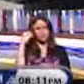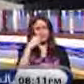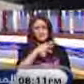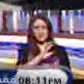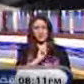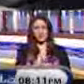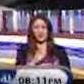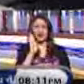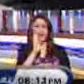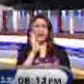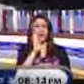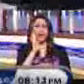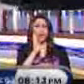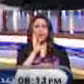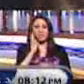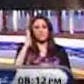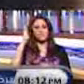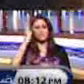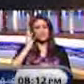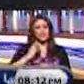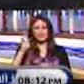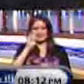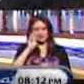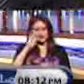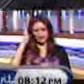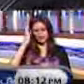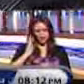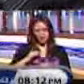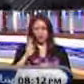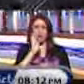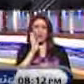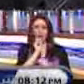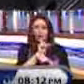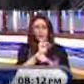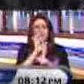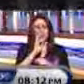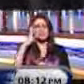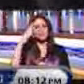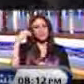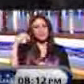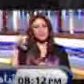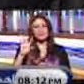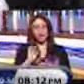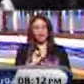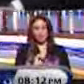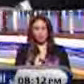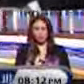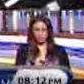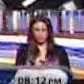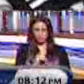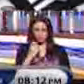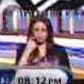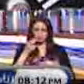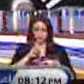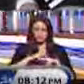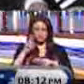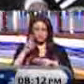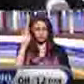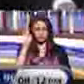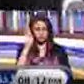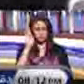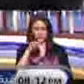زي ما علمنا المسيح ان احنا نحب ونسامح. شارك في الجنازة القس صمويل باقي صدقة عضو الكنيسة